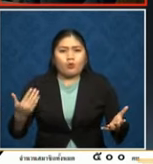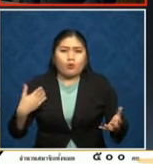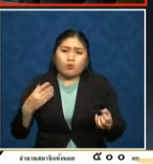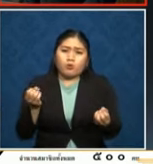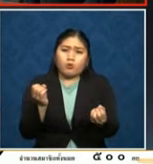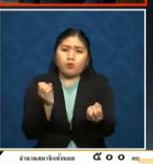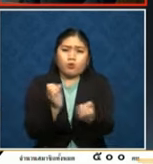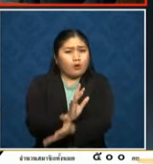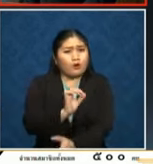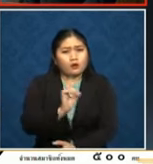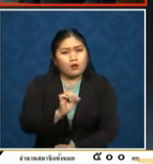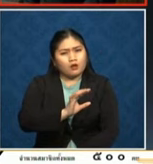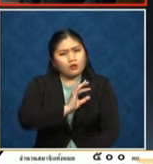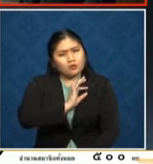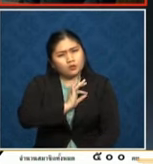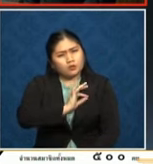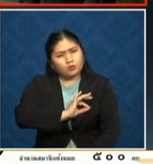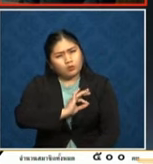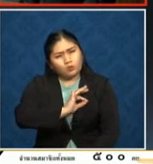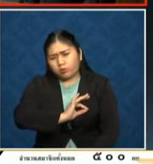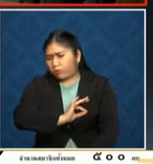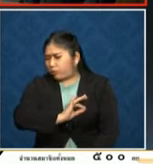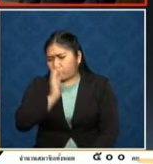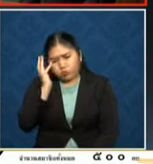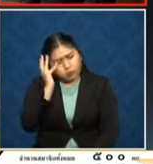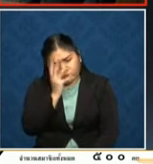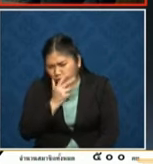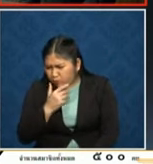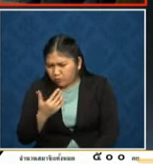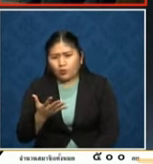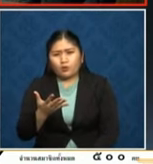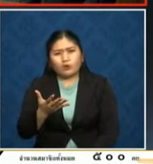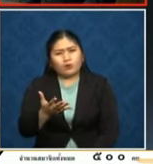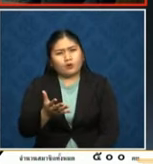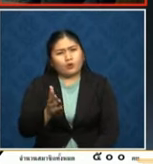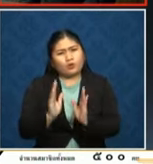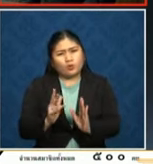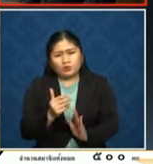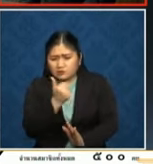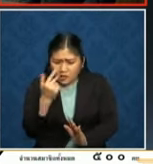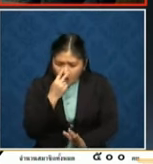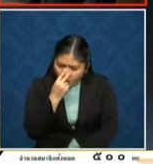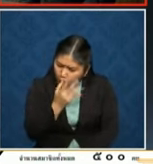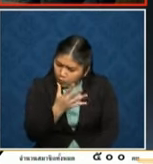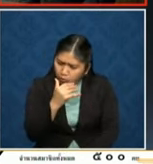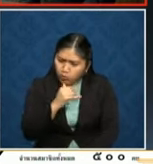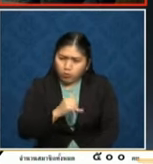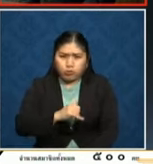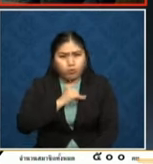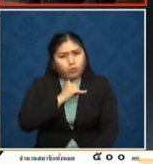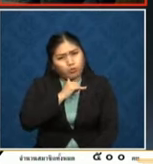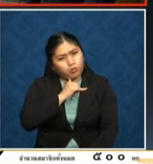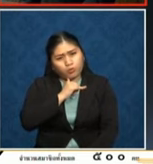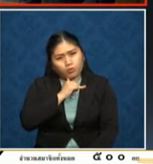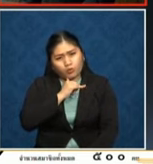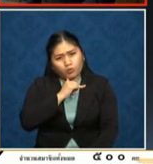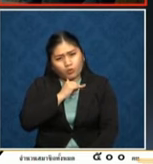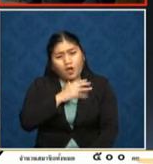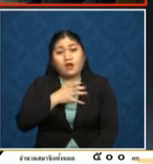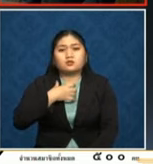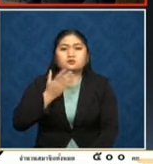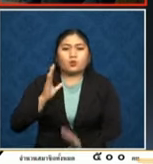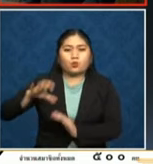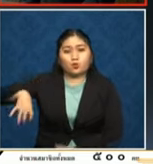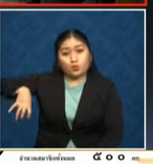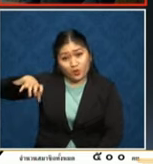เกิดรู้สึกอุจจารตาหรือสำหรับผู้พบเห็นโดยทั่วไปผมอยากจะเห็นหน่วยงานที่รับผิ